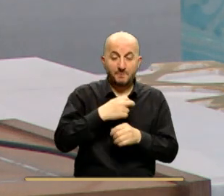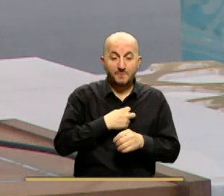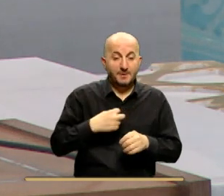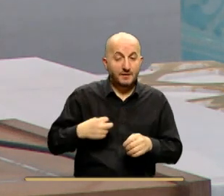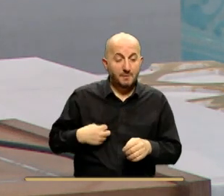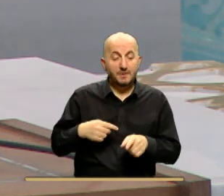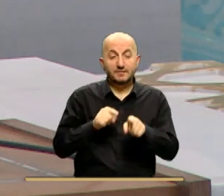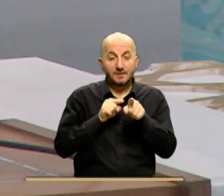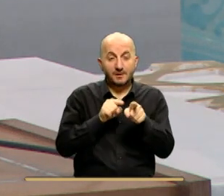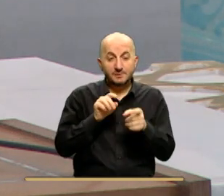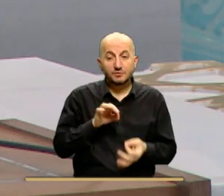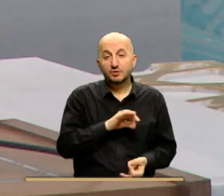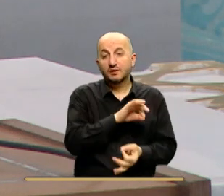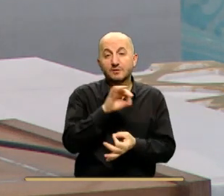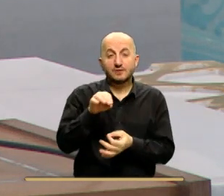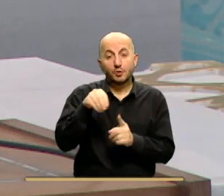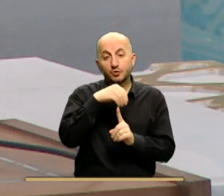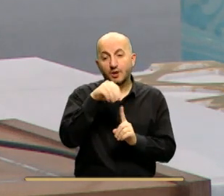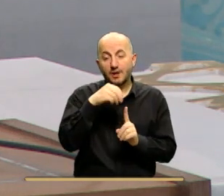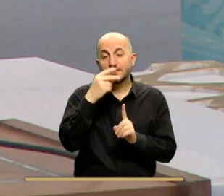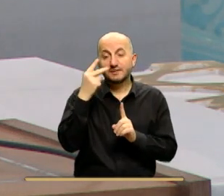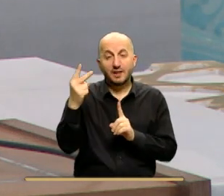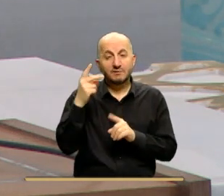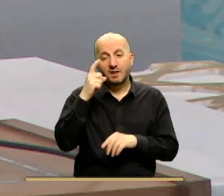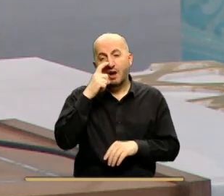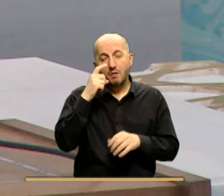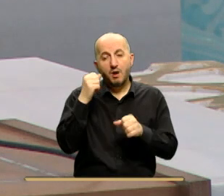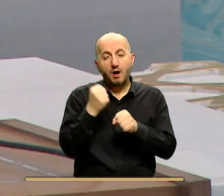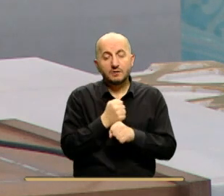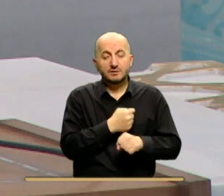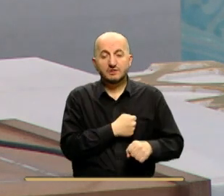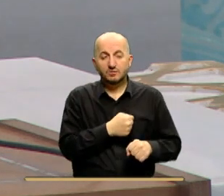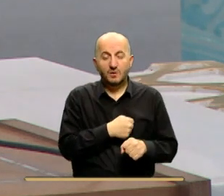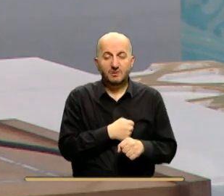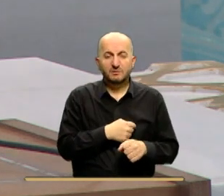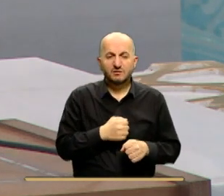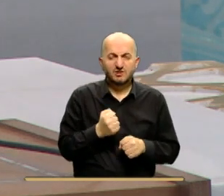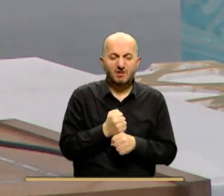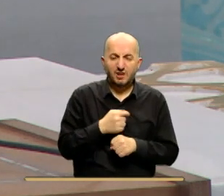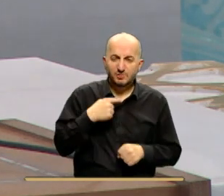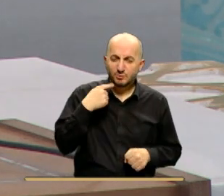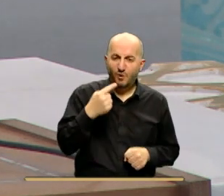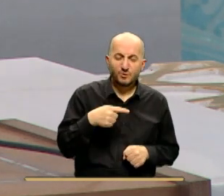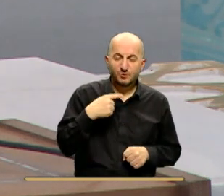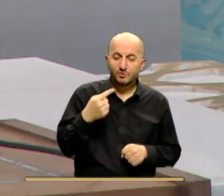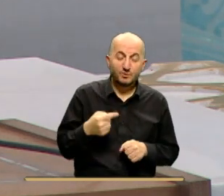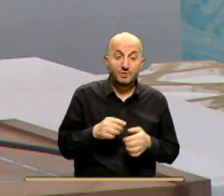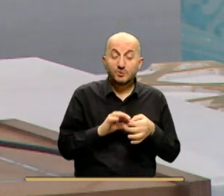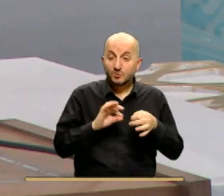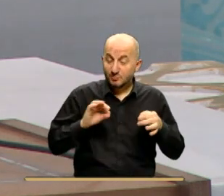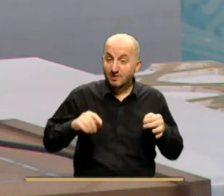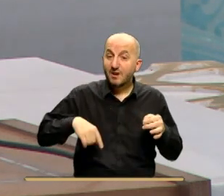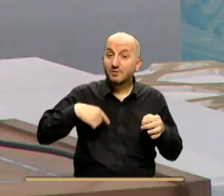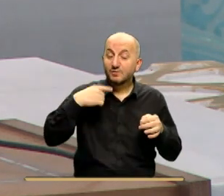peygamberin takipçileri tarafından eğer kaba, katı yürekli, sert sözlü ifadeler